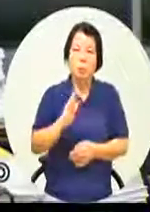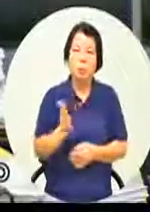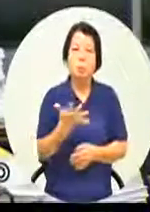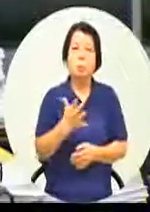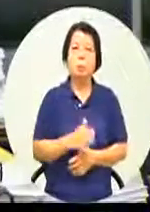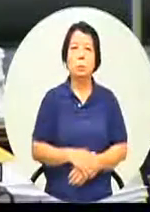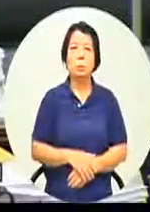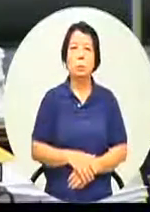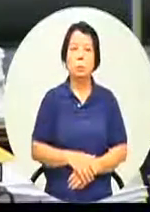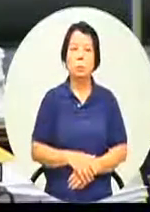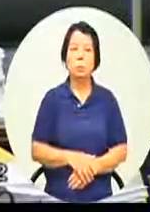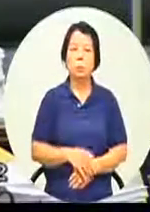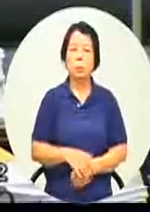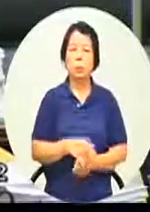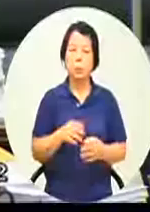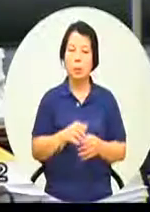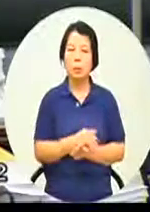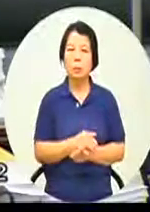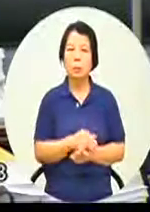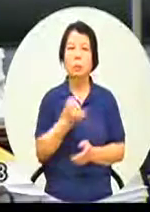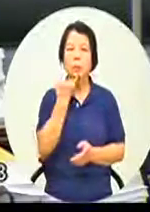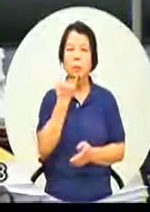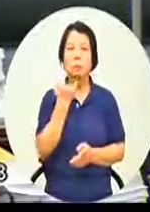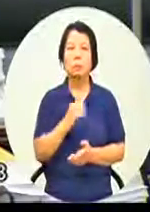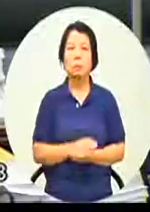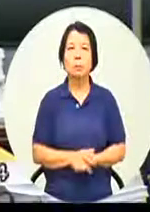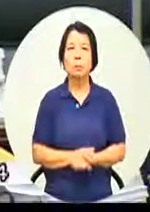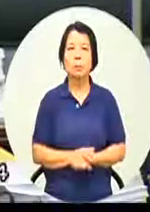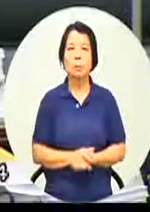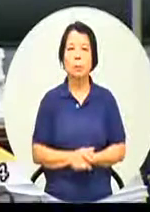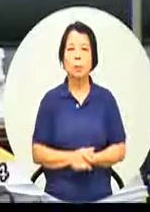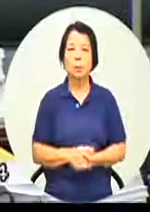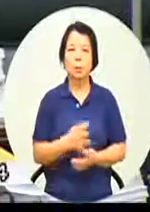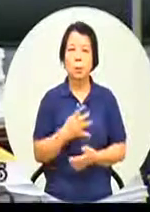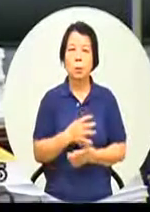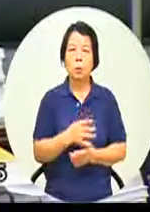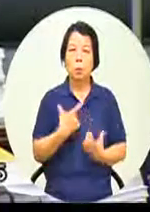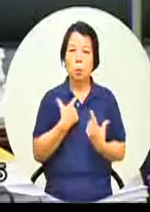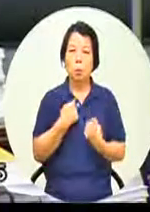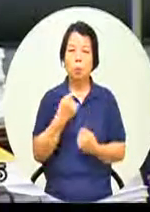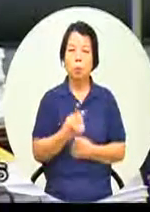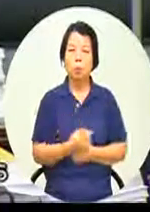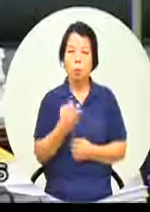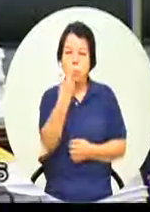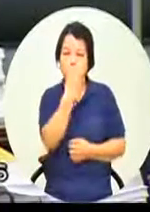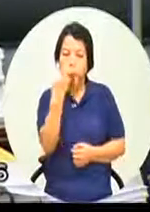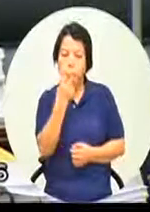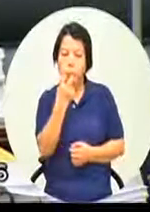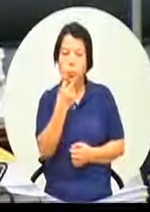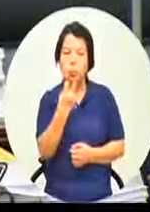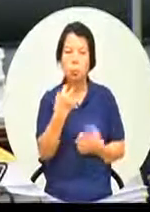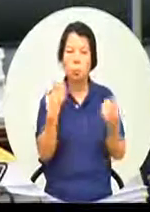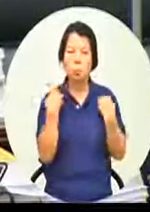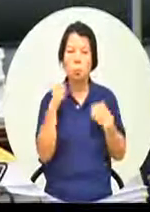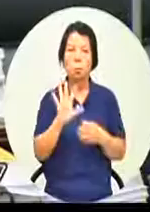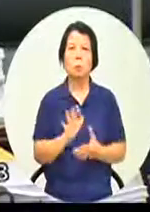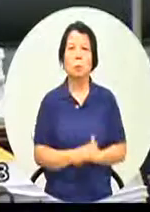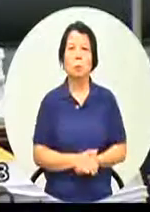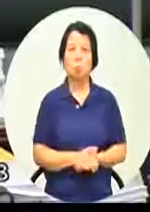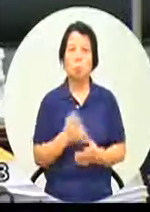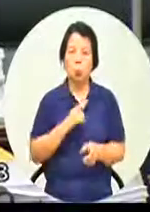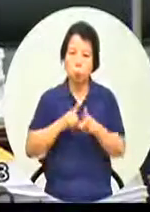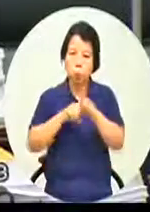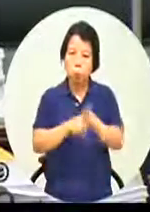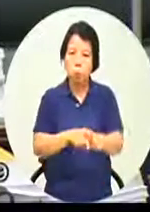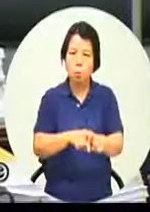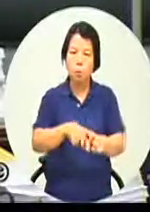以往后看一下。虽然我也站在监督的角色，但我也陪伴着